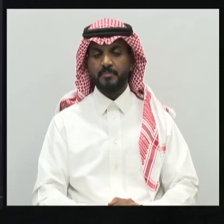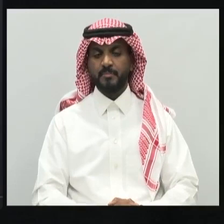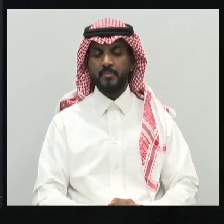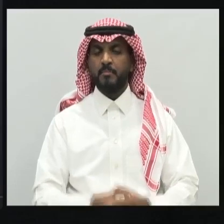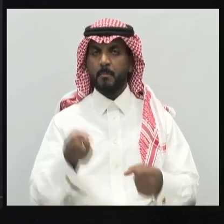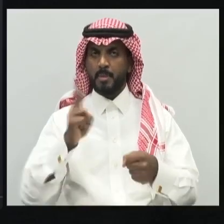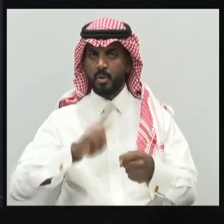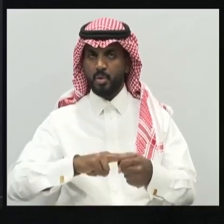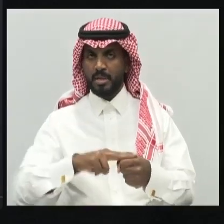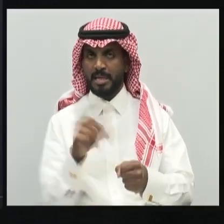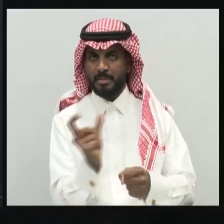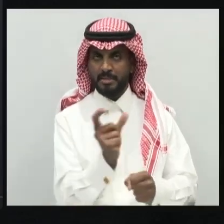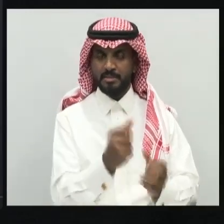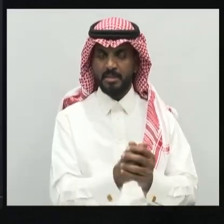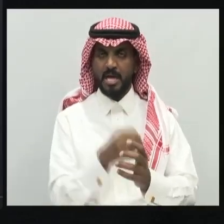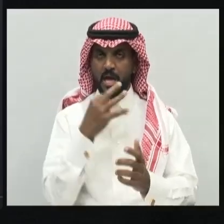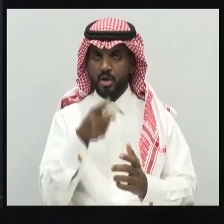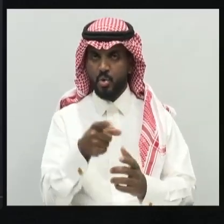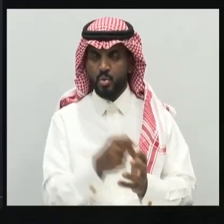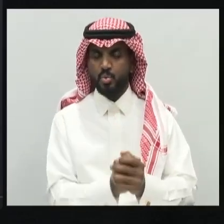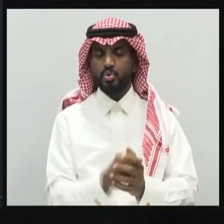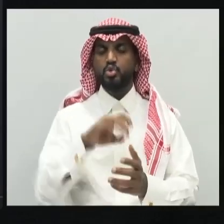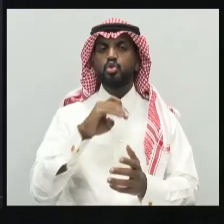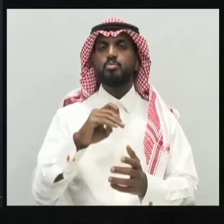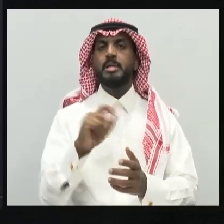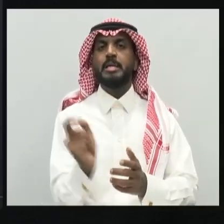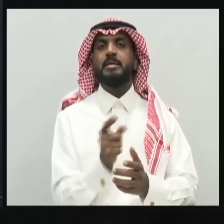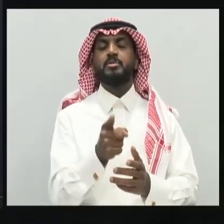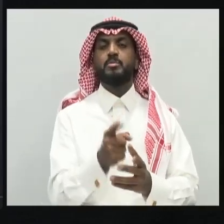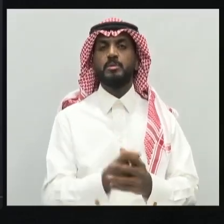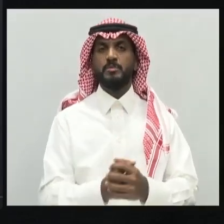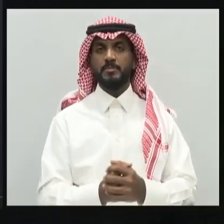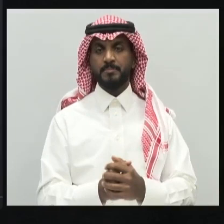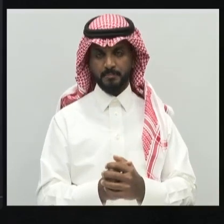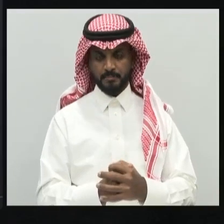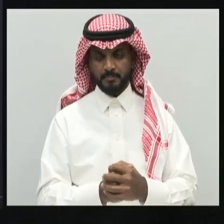مره اخرى هي يقراوا هذه الجمله من كتابتكم انتم